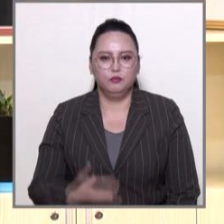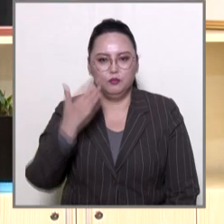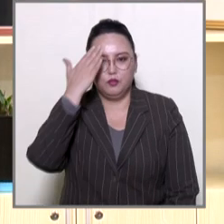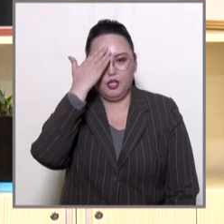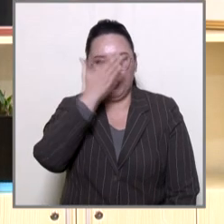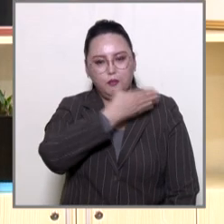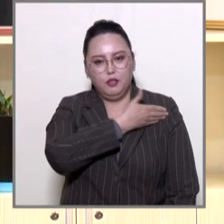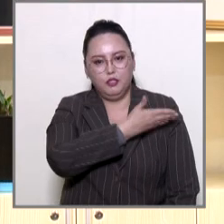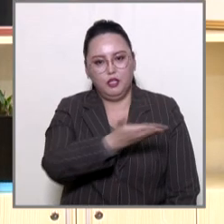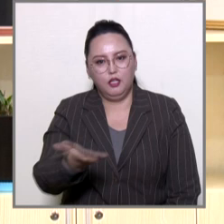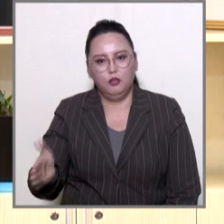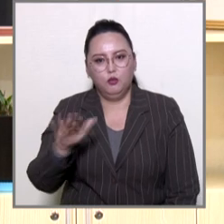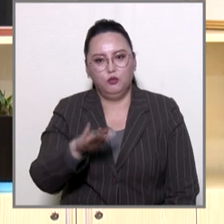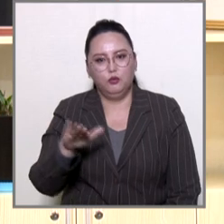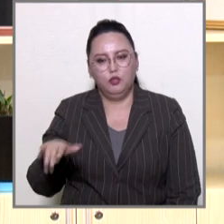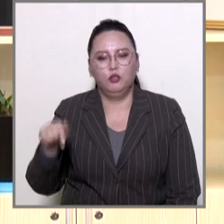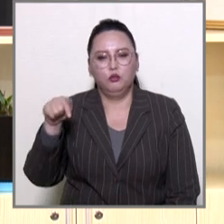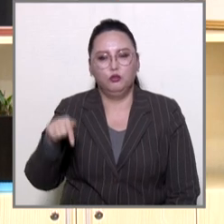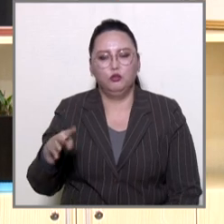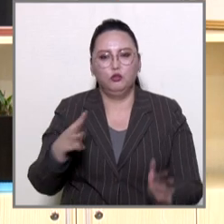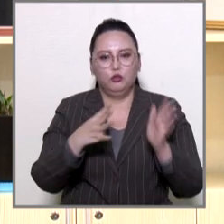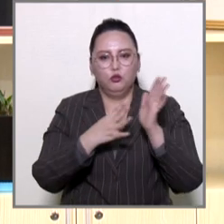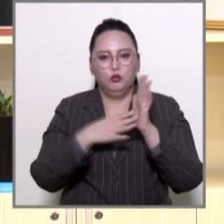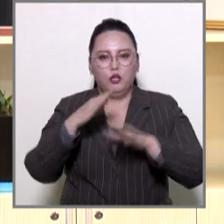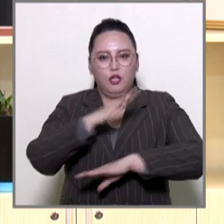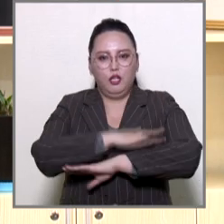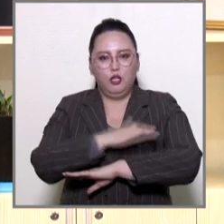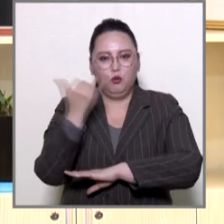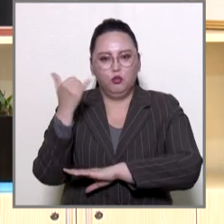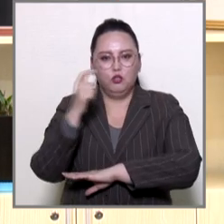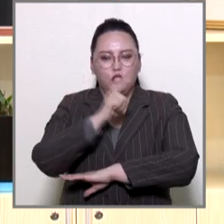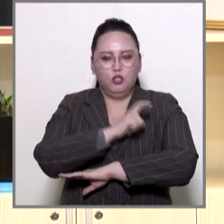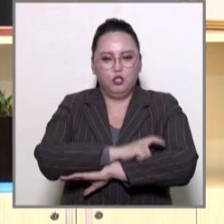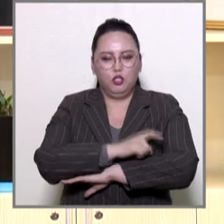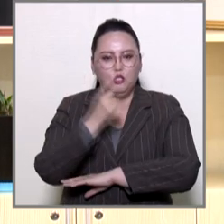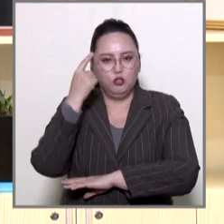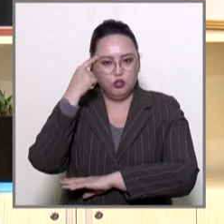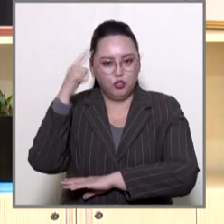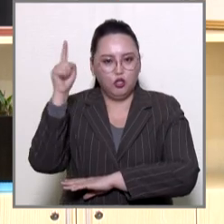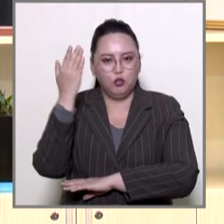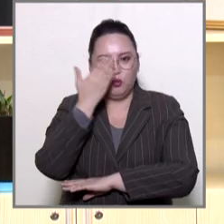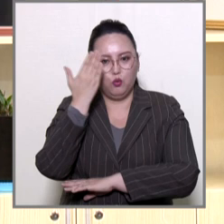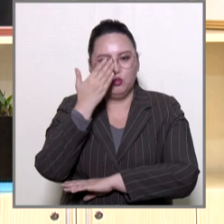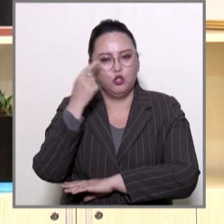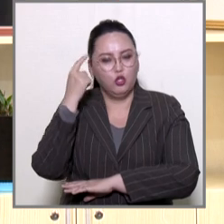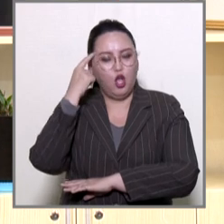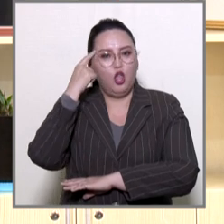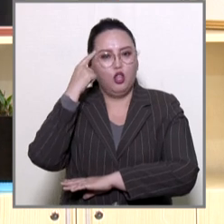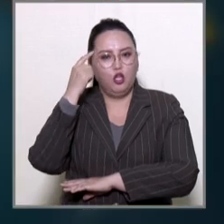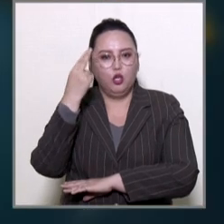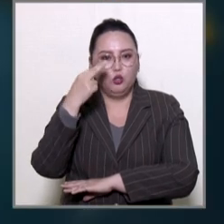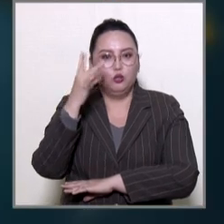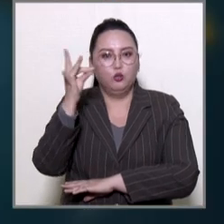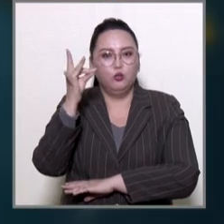Сайн байцгаана уу хүүхдүүдээ. Өнөөдөр 10-р ангийн уран зохиолын хичээлээр зохиолыг уншиж ойлгоод дүрийн зан чанарыг